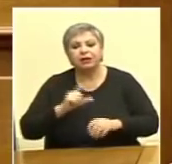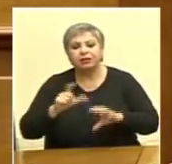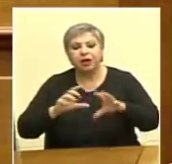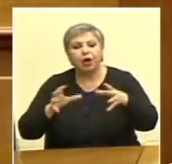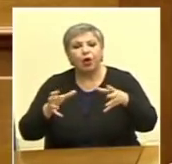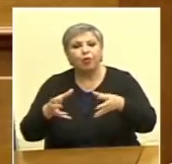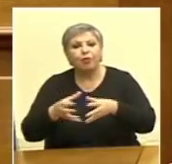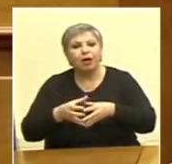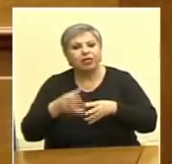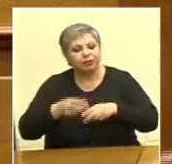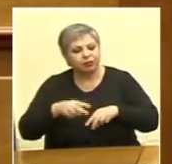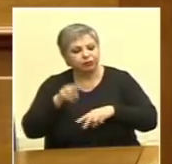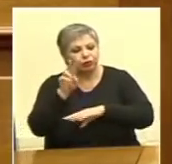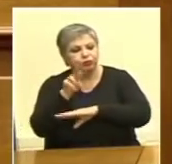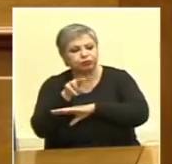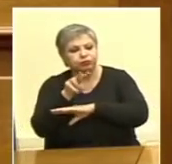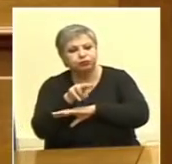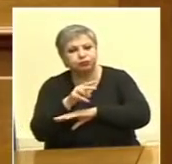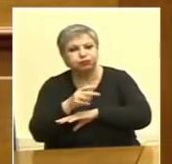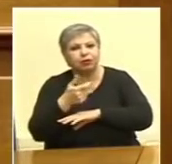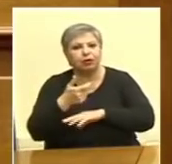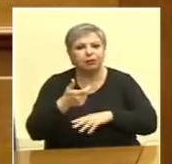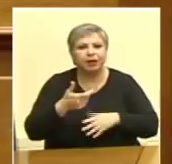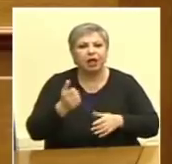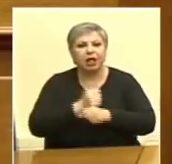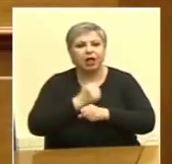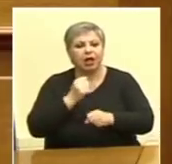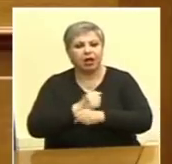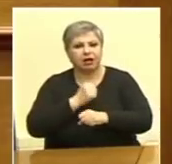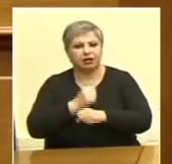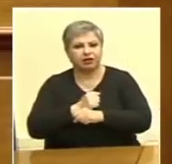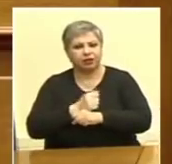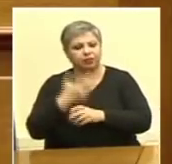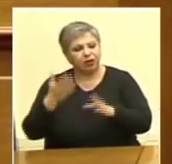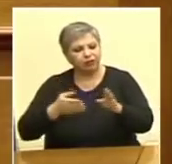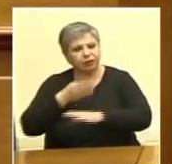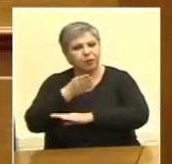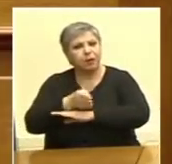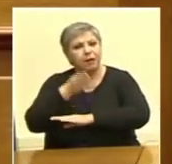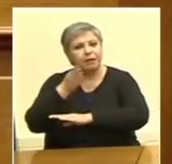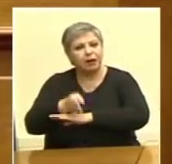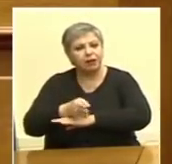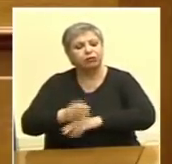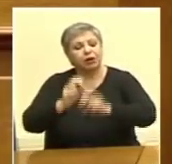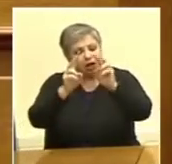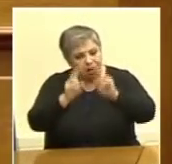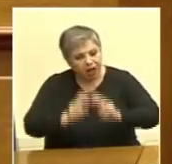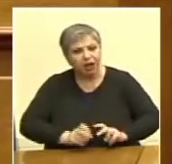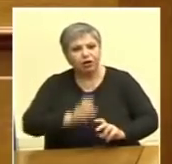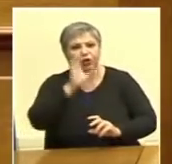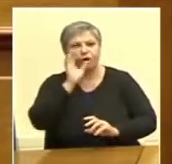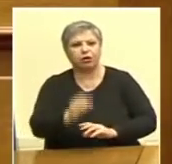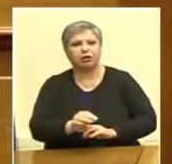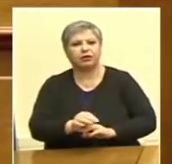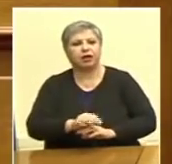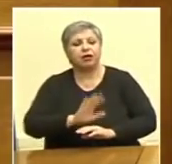ταμπέλα. Γίνονται πραγματικοί έλεγχοι και πέφτουν πρόστιμα. Οι παραβάτες